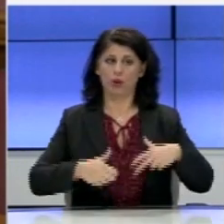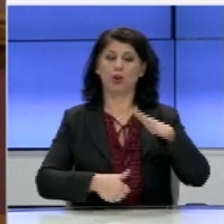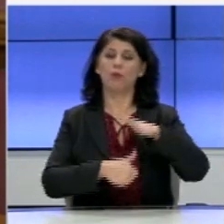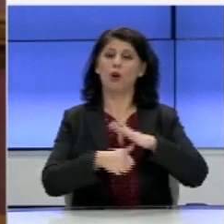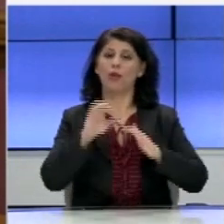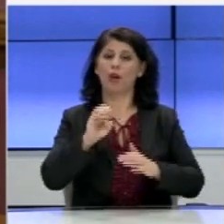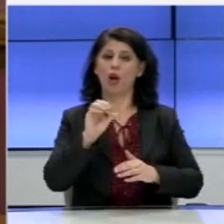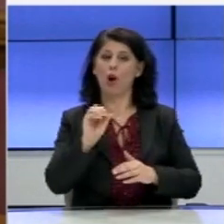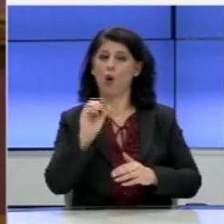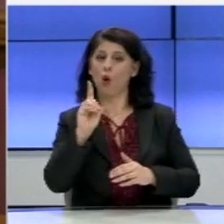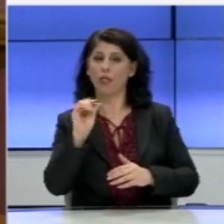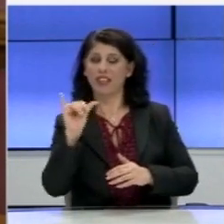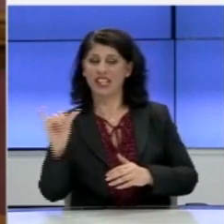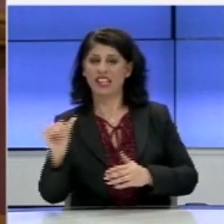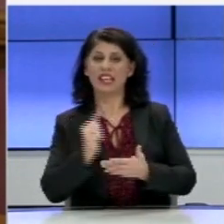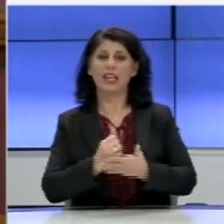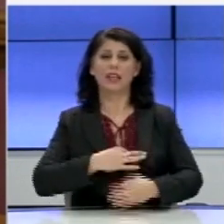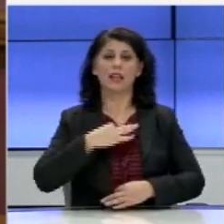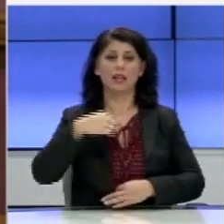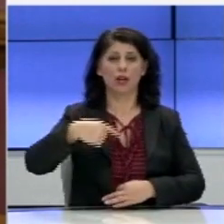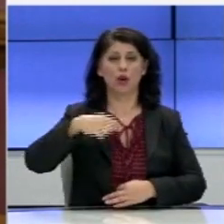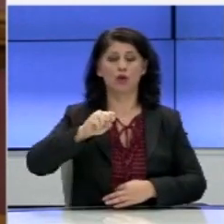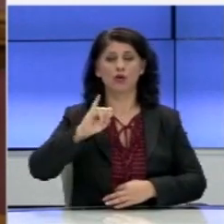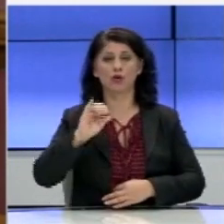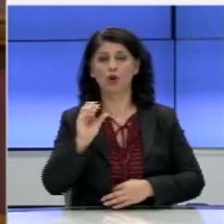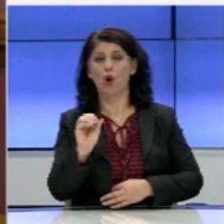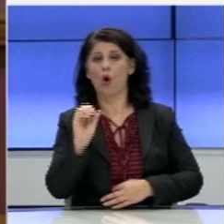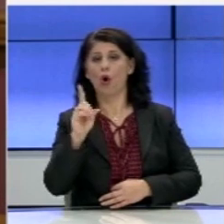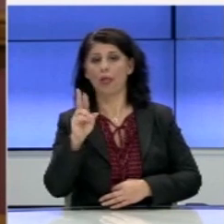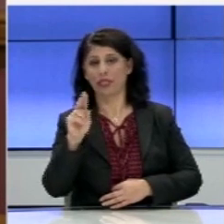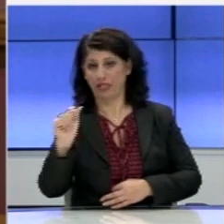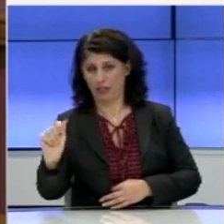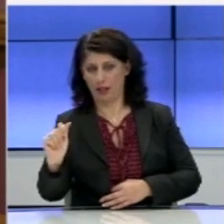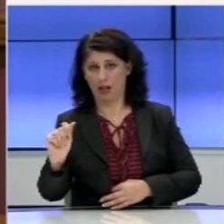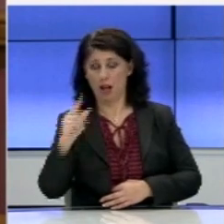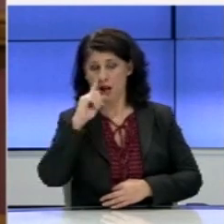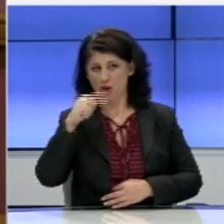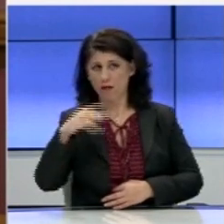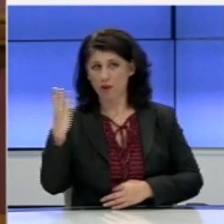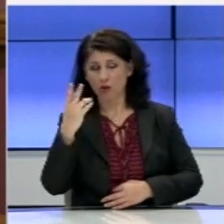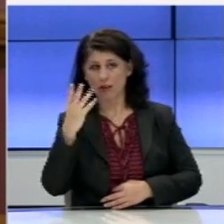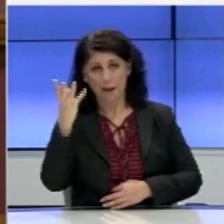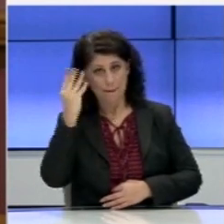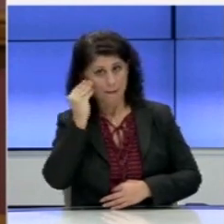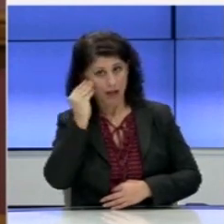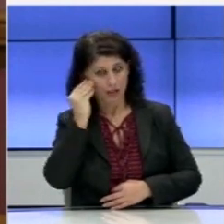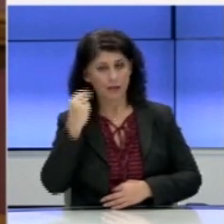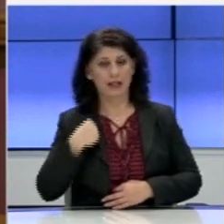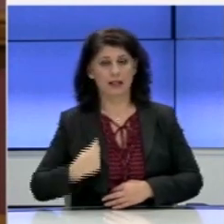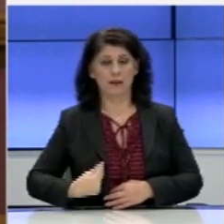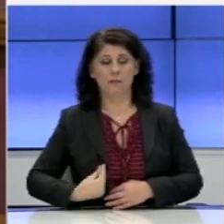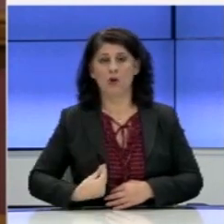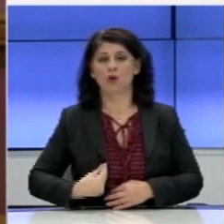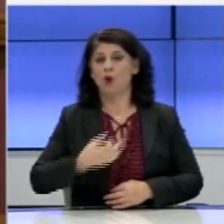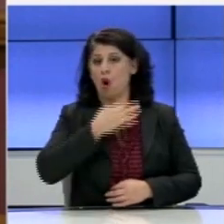πρόεδρο του ΕΟΔΕ και τον κύριο Τσόδρα, ότι το Νοέμβριο, όταν είδε το φως της δημοσιότητας, αν θέλετε, αλλά και